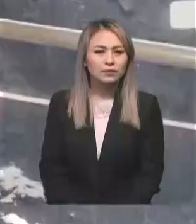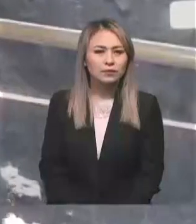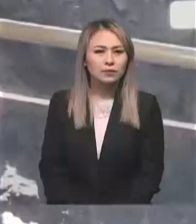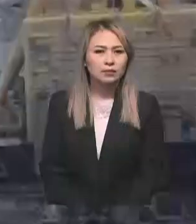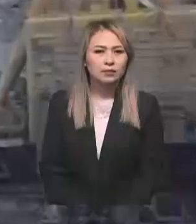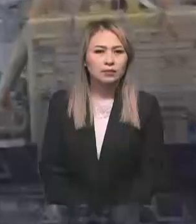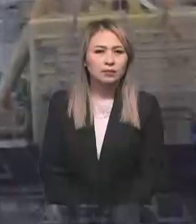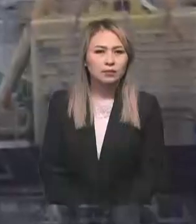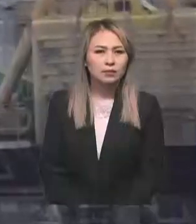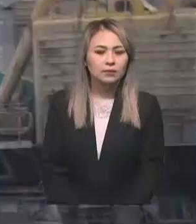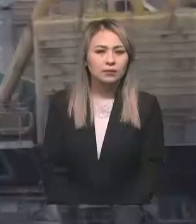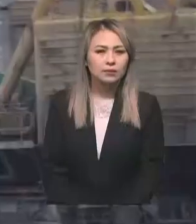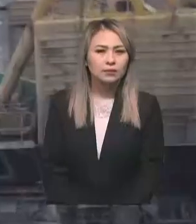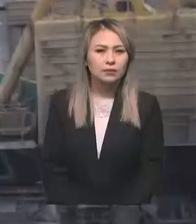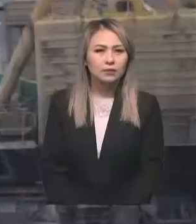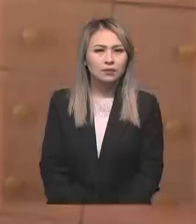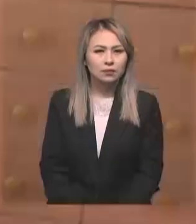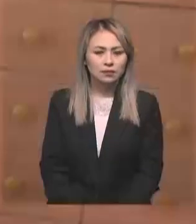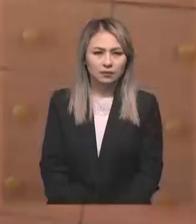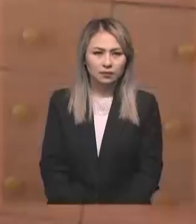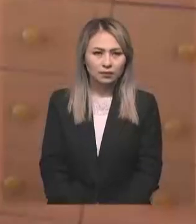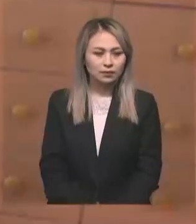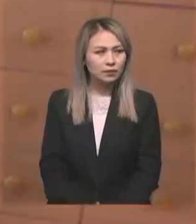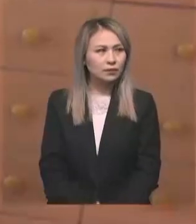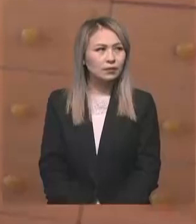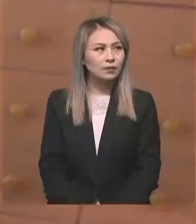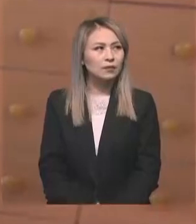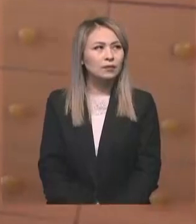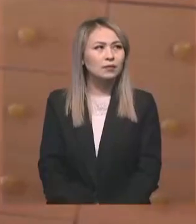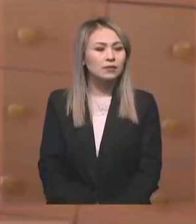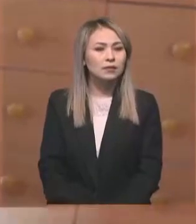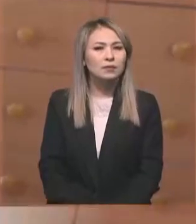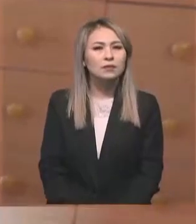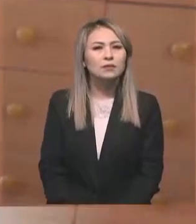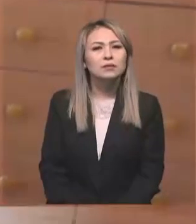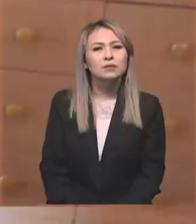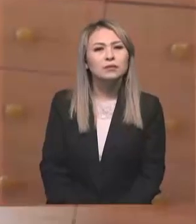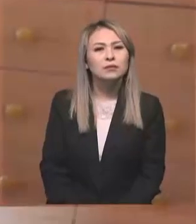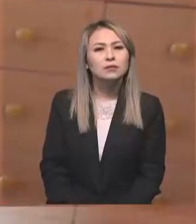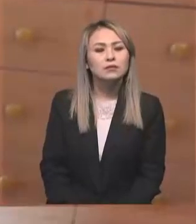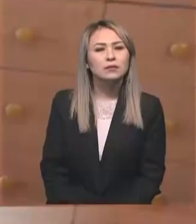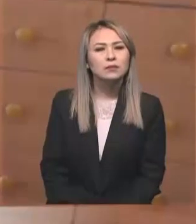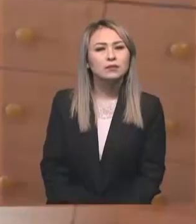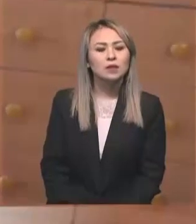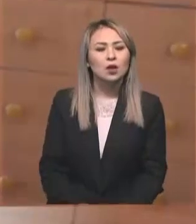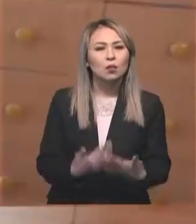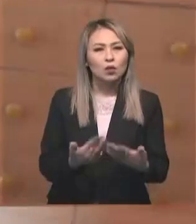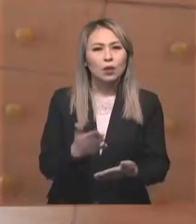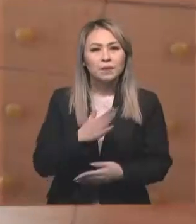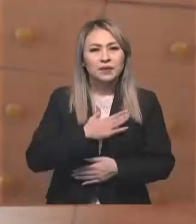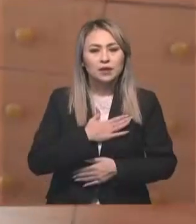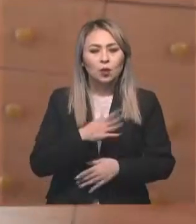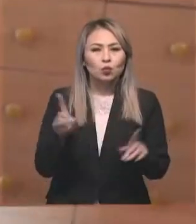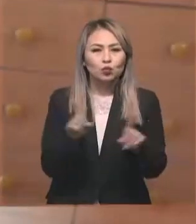также крупные запасы нефти и природного газа. Это как бы эксклюзивный теперь экспонат. Бұл біздің